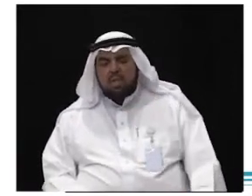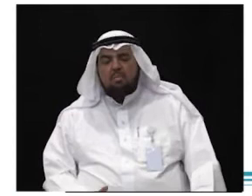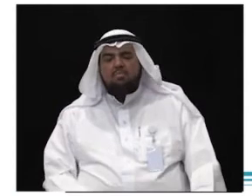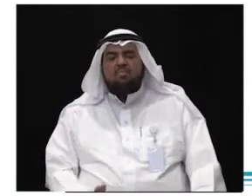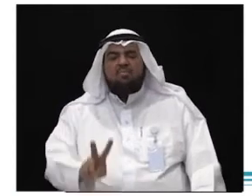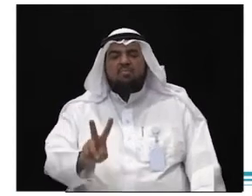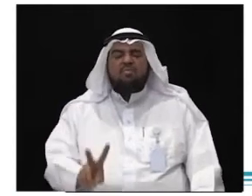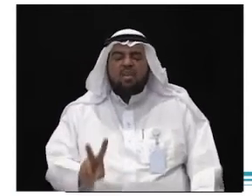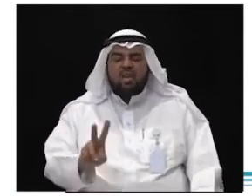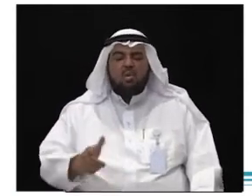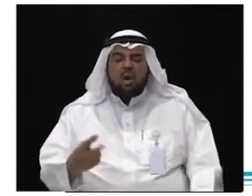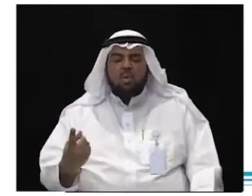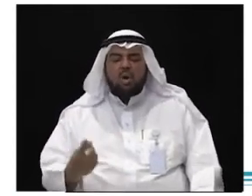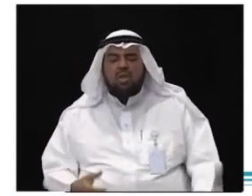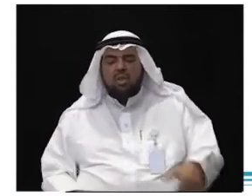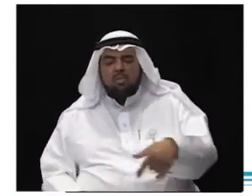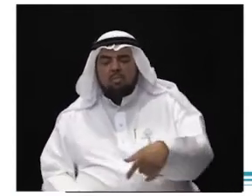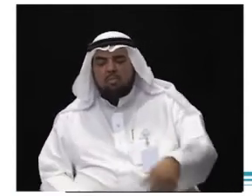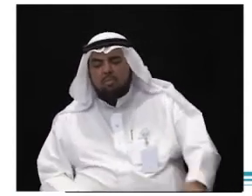dim، dim var1.